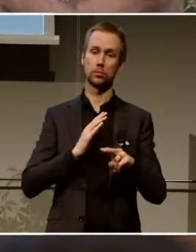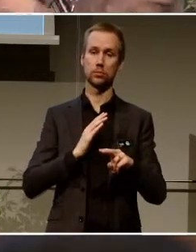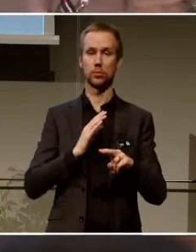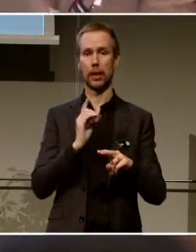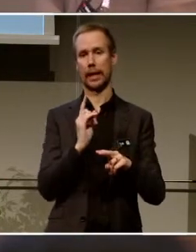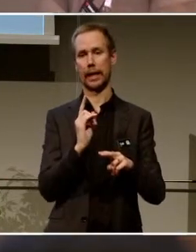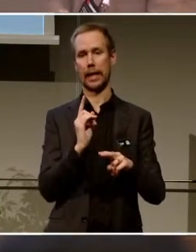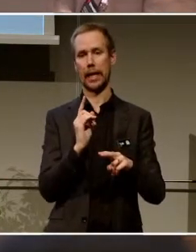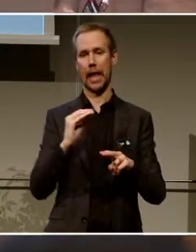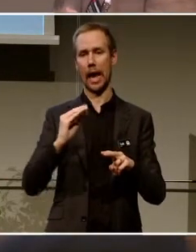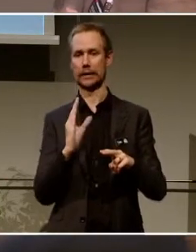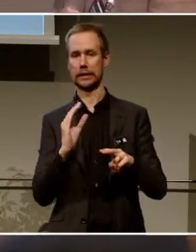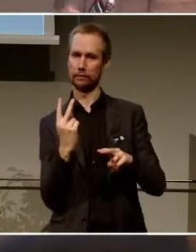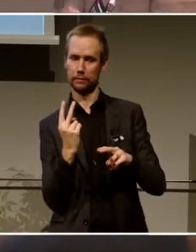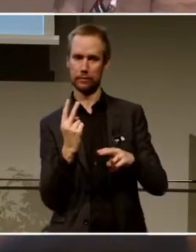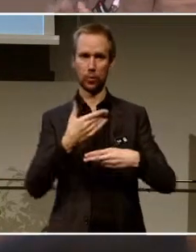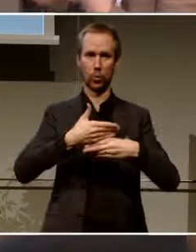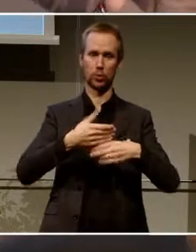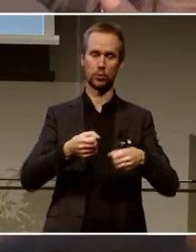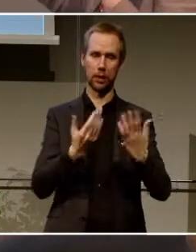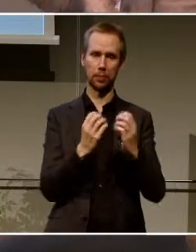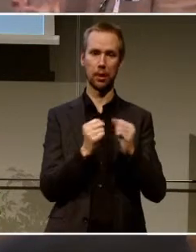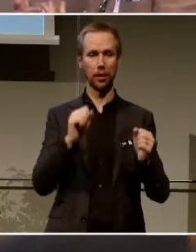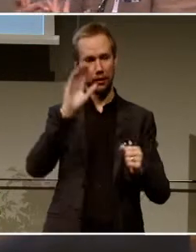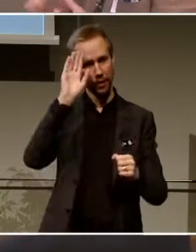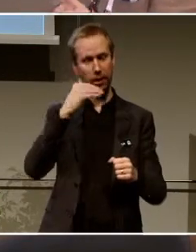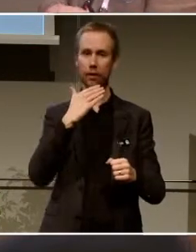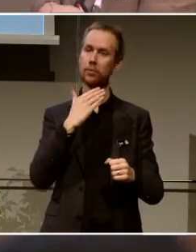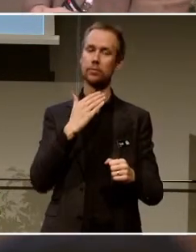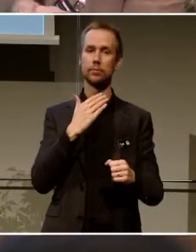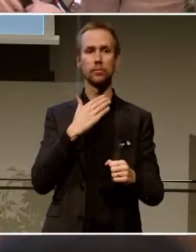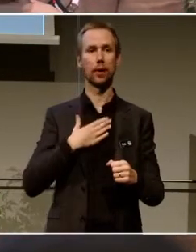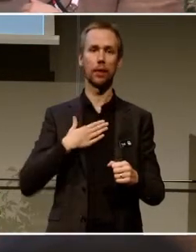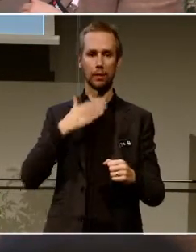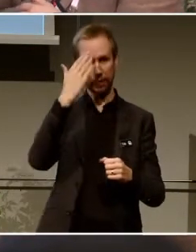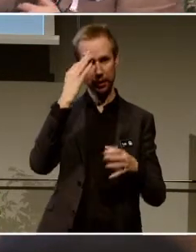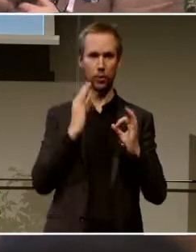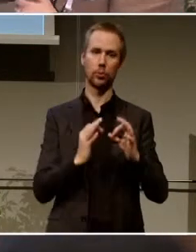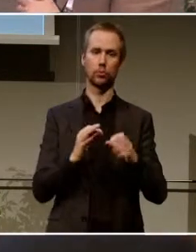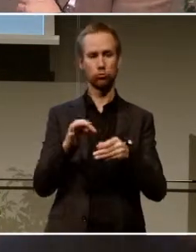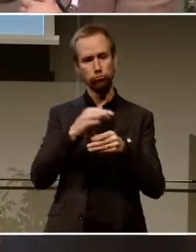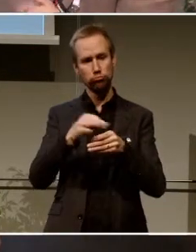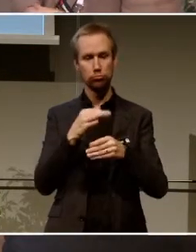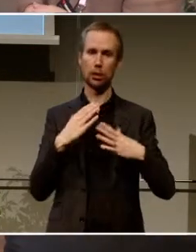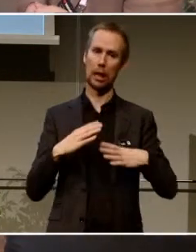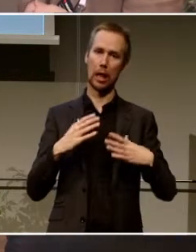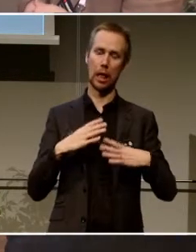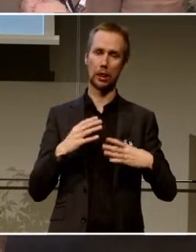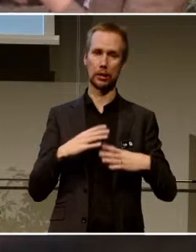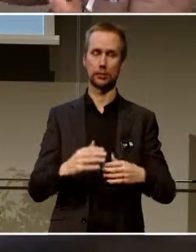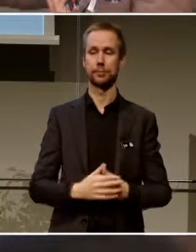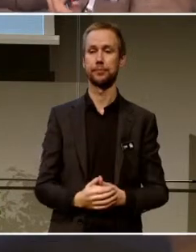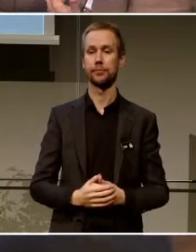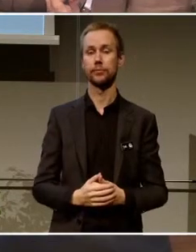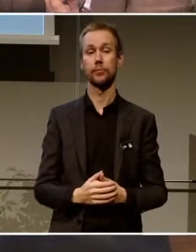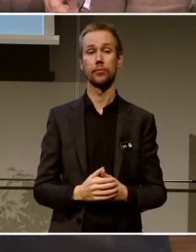de vill verkligen veta mer om just hur du gör liksom kläder och sånt där. Och det var ju liksom någonting som